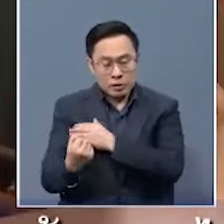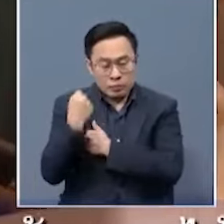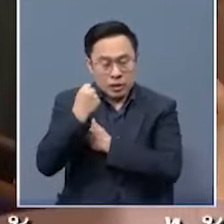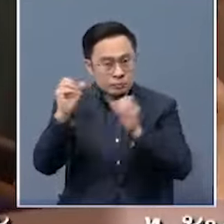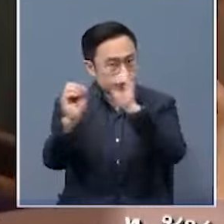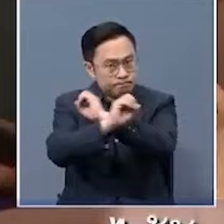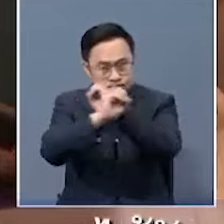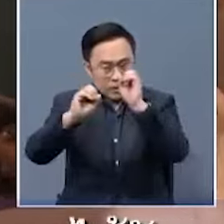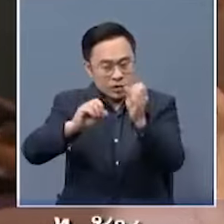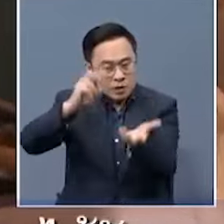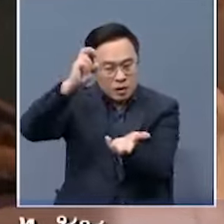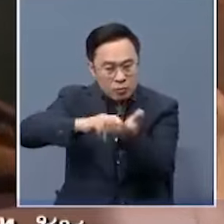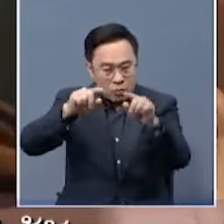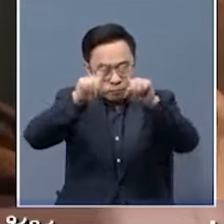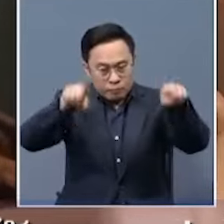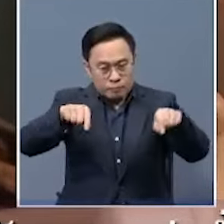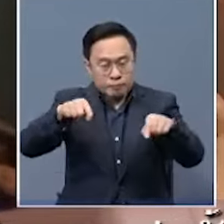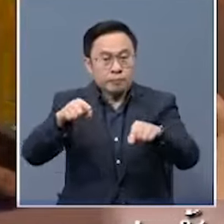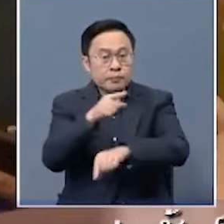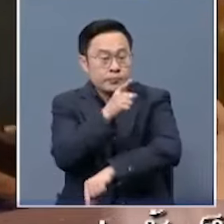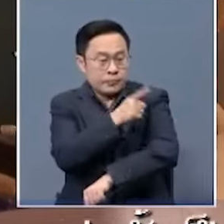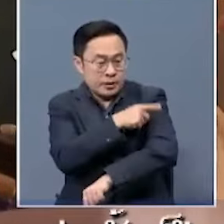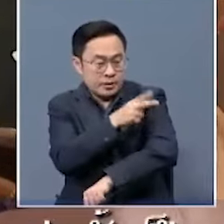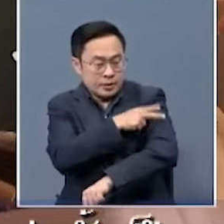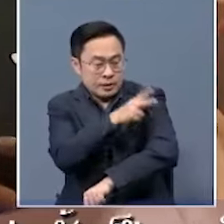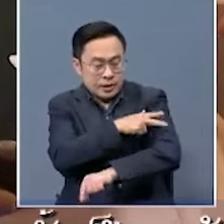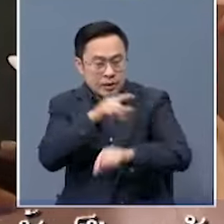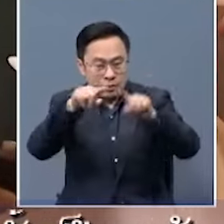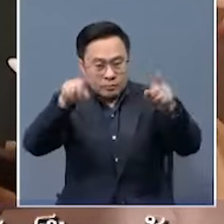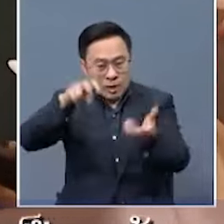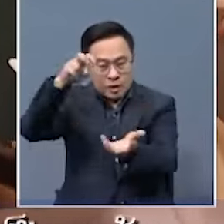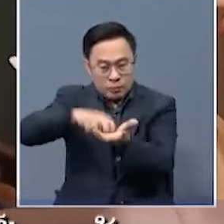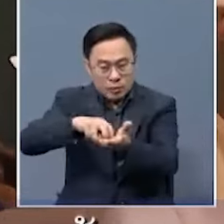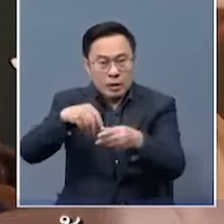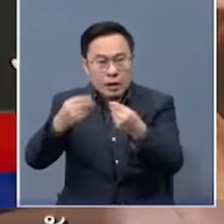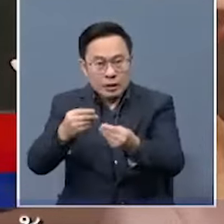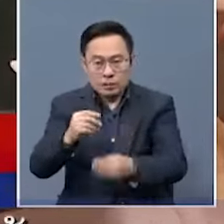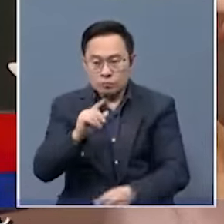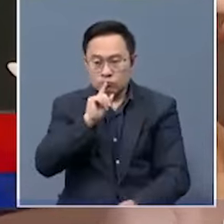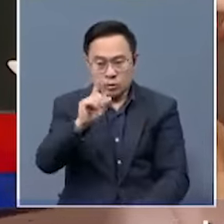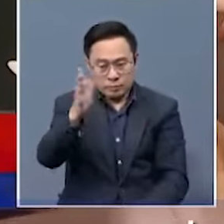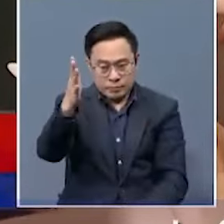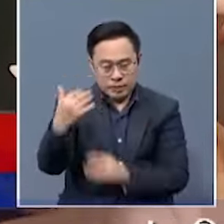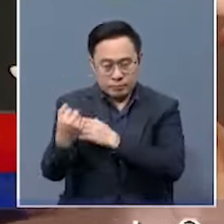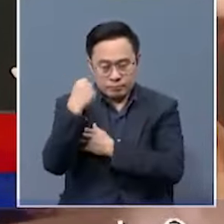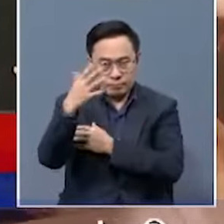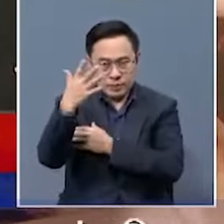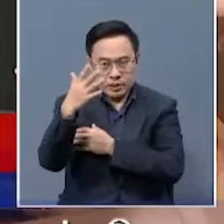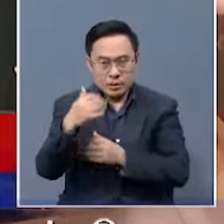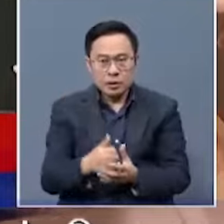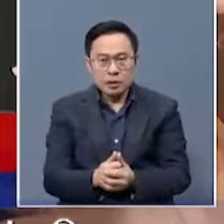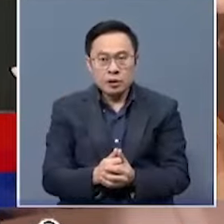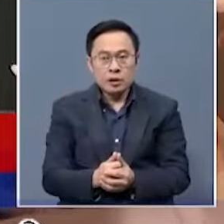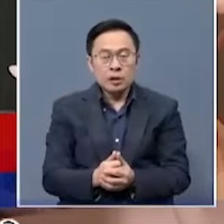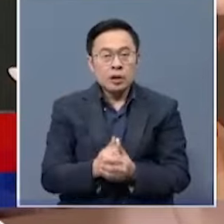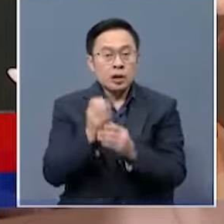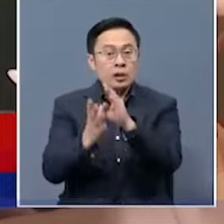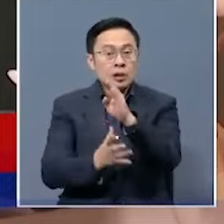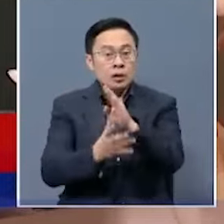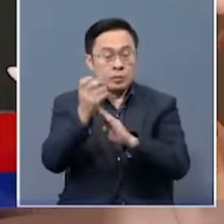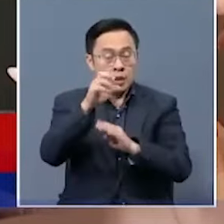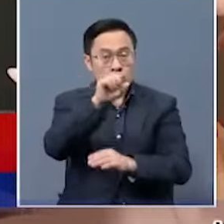ดี ๆของคุณนันสมบัติถ้าพิจารณาคุณนันสมบัติของสมาชิกสภาผู้แทนราษฎรก็ดีหรือ